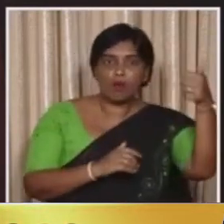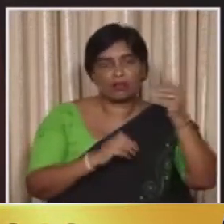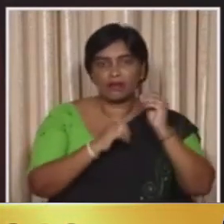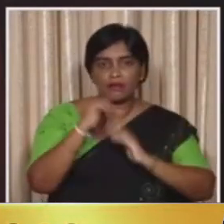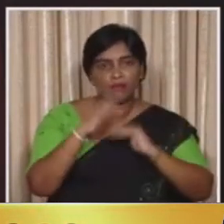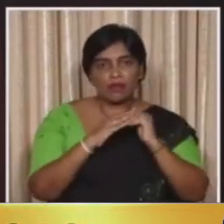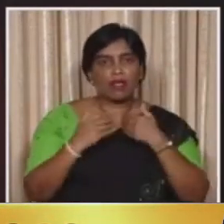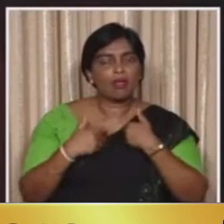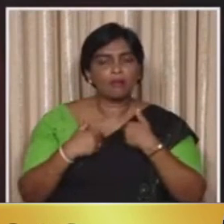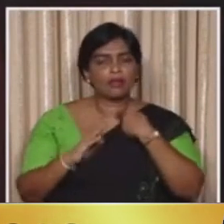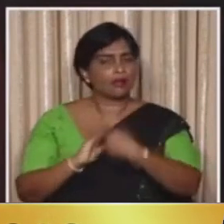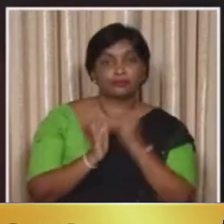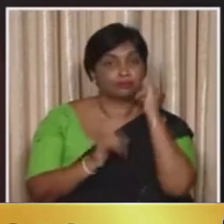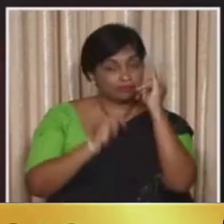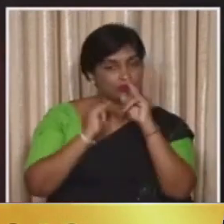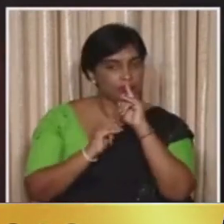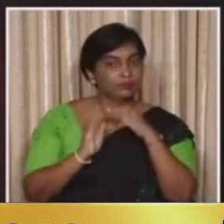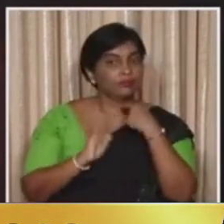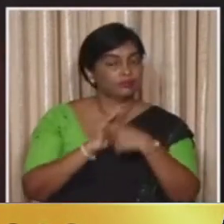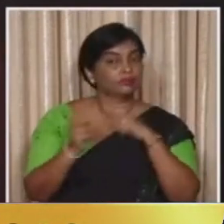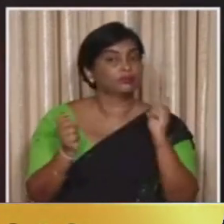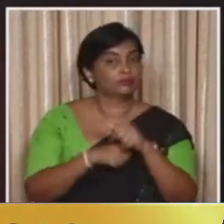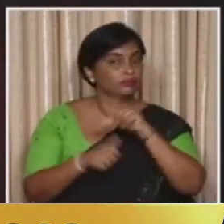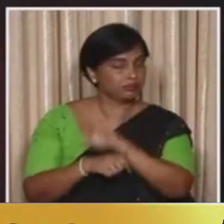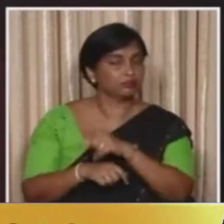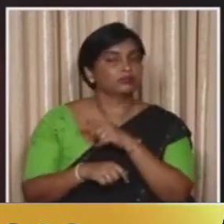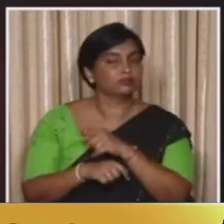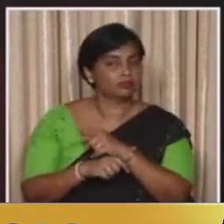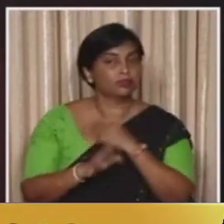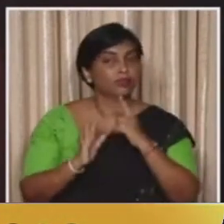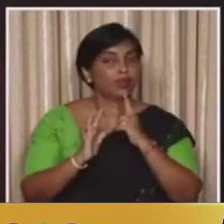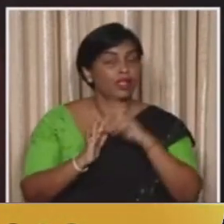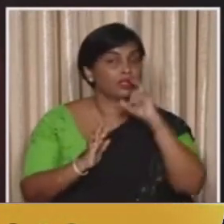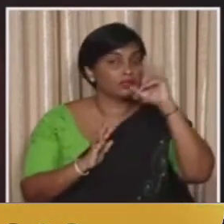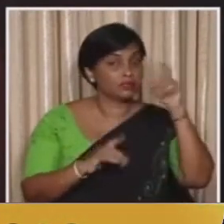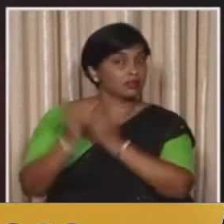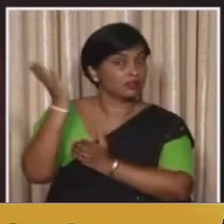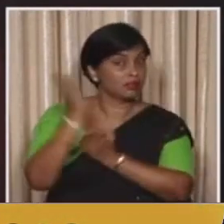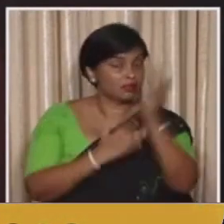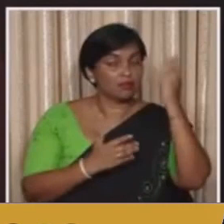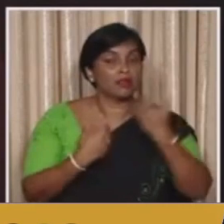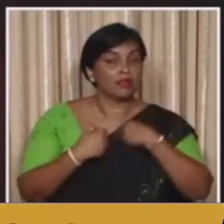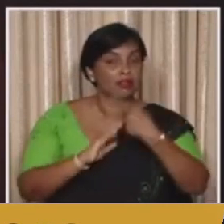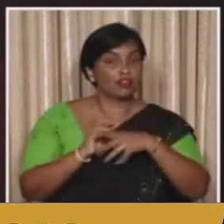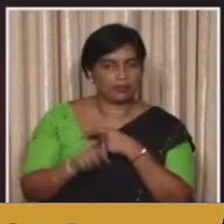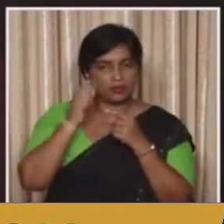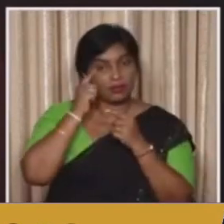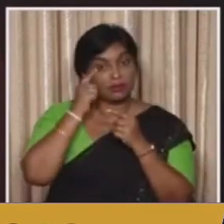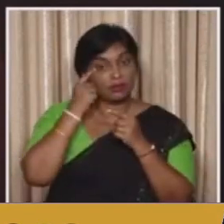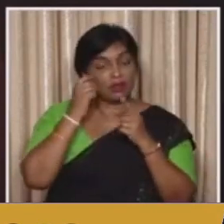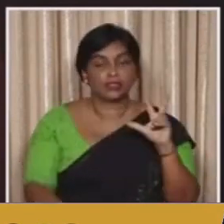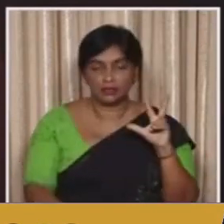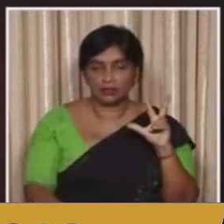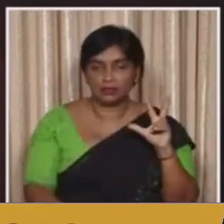ක්‍රියාත්මක කරන්න ඇයි අපේ රටට හොඳ නැත්තේ? ශ්‍රී ලංකා ක්‍රිකට් ආයතනය තමයි ජාත්‍යන්තර ක්‍රිකට් කවුන්සලයට ගිහිල්ලා අපේ රටට තහනම ලබාගත්